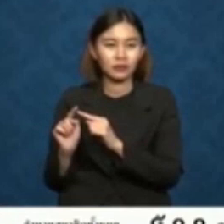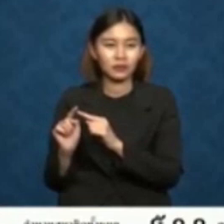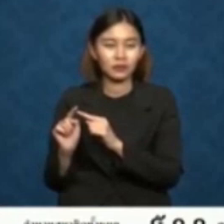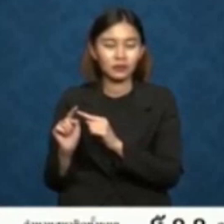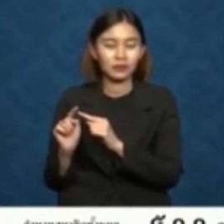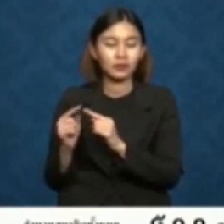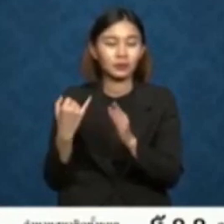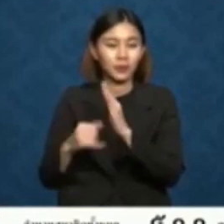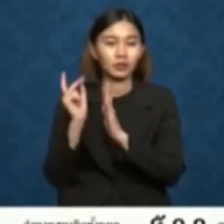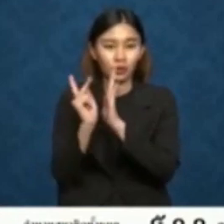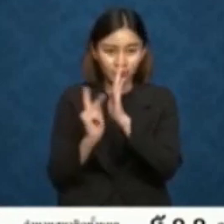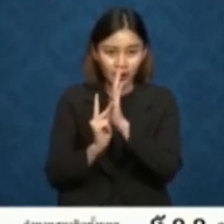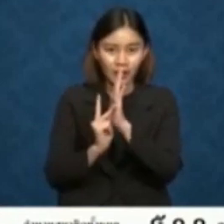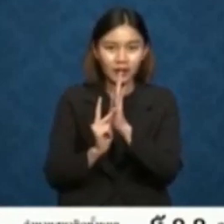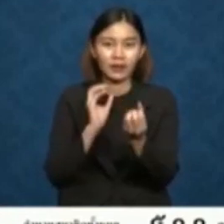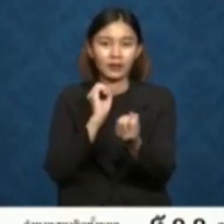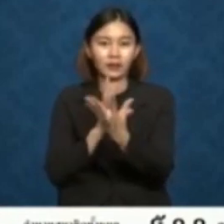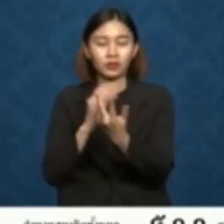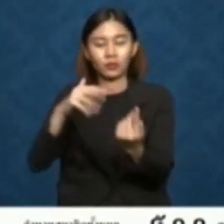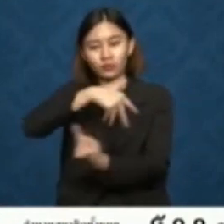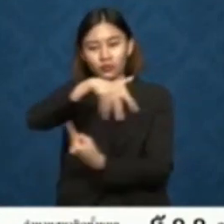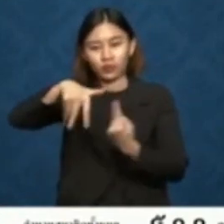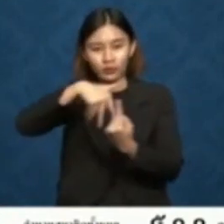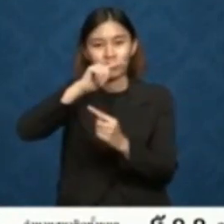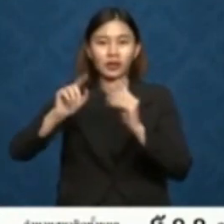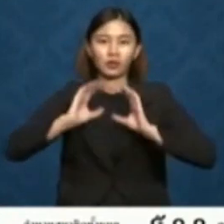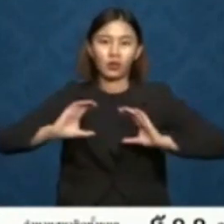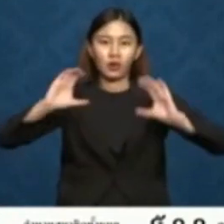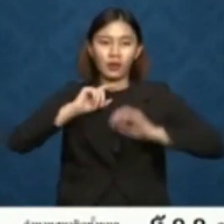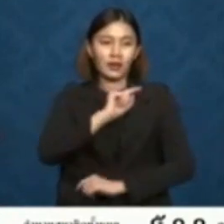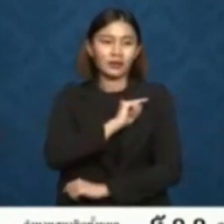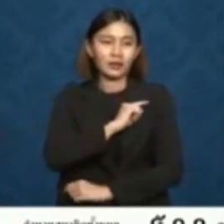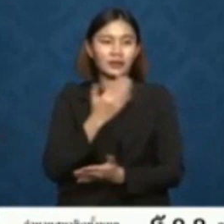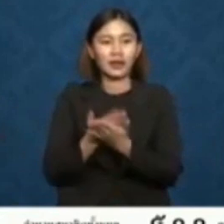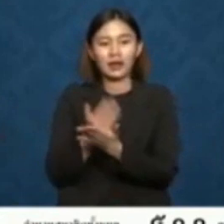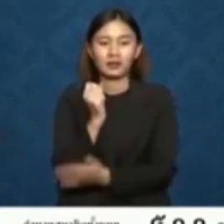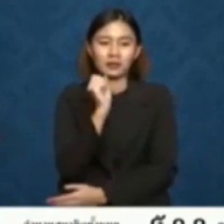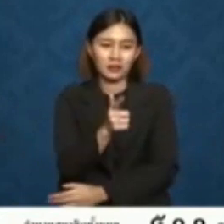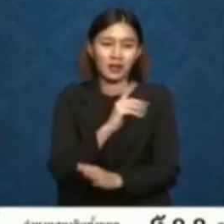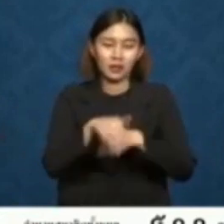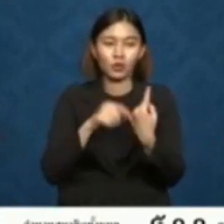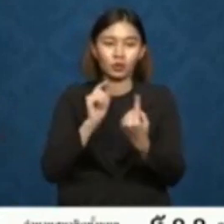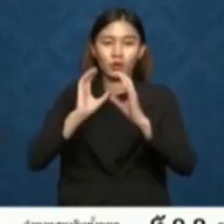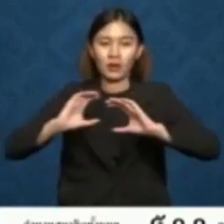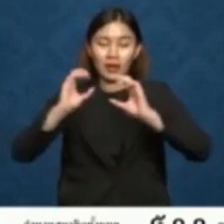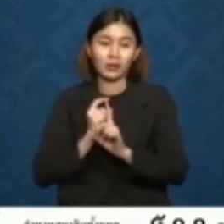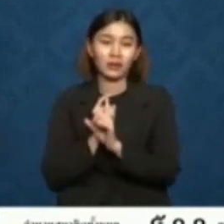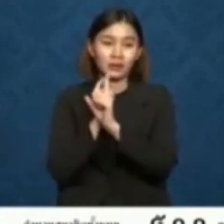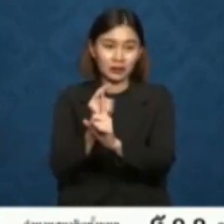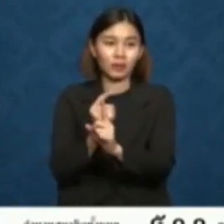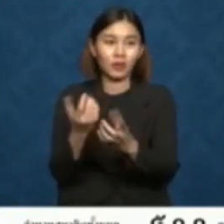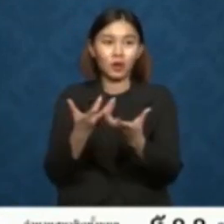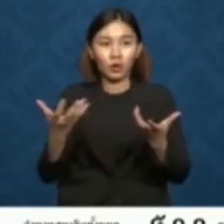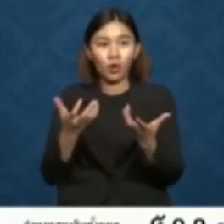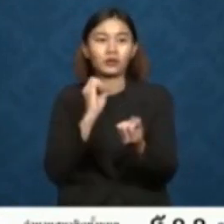ด้วยประการใดโดยมิชอบด้วยกฎหมายครับอันเป็นการทำลายทรัพยากรซึ่งเป็นของรัฐเนี่ยมีหน้าที่ต้องรับผิดชอบค่าเสียหายนะ